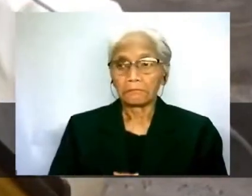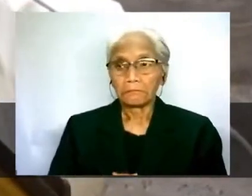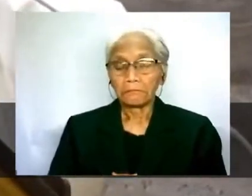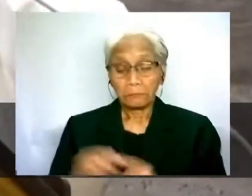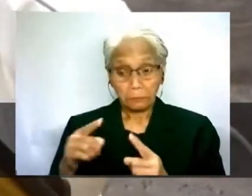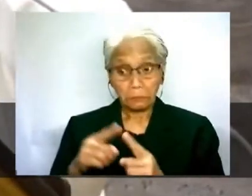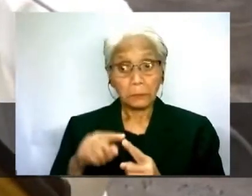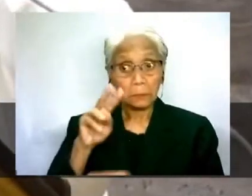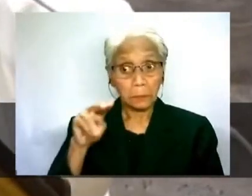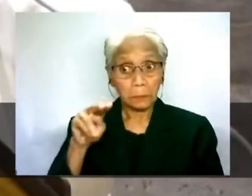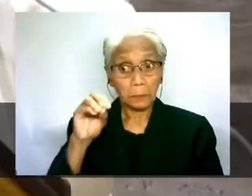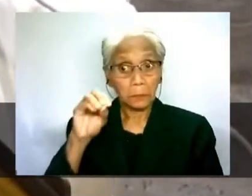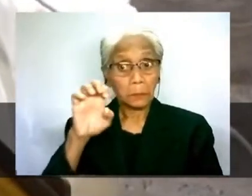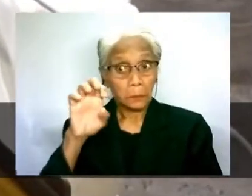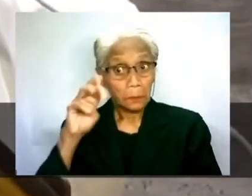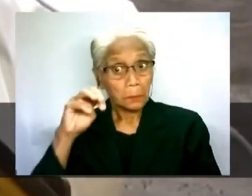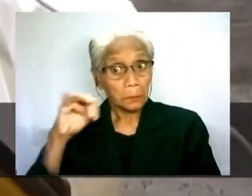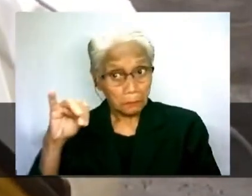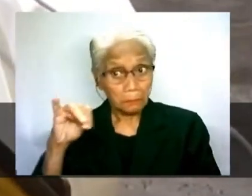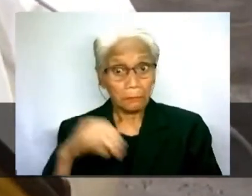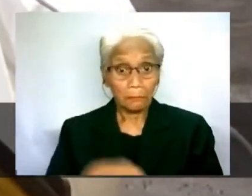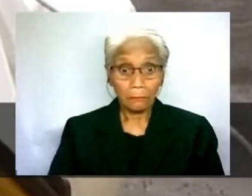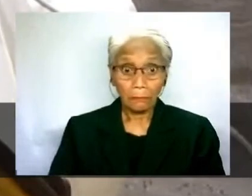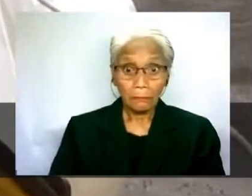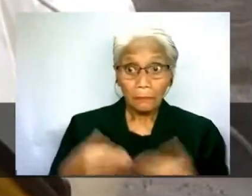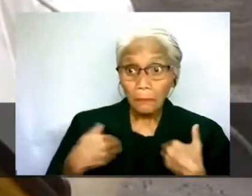Di po ba tama ako? May mga nanay po ba dito?